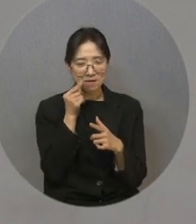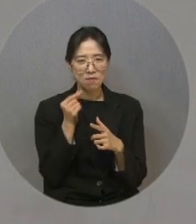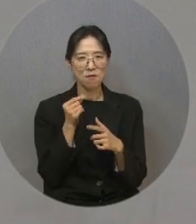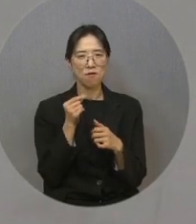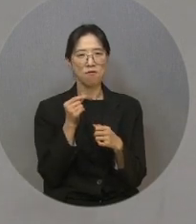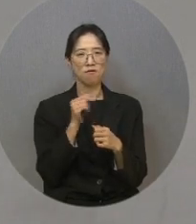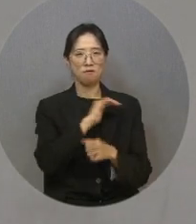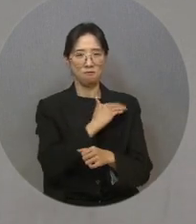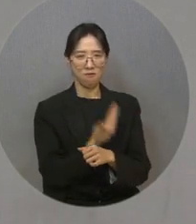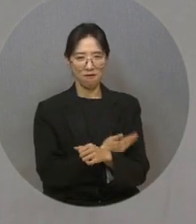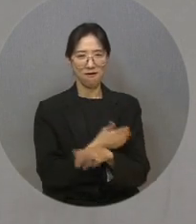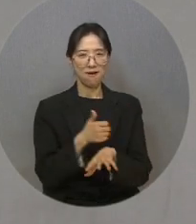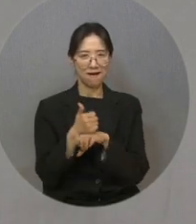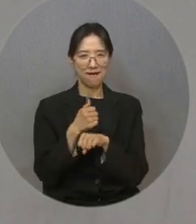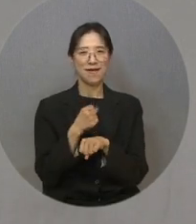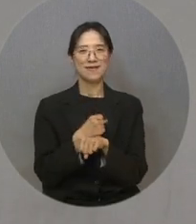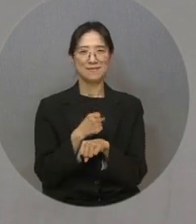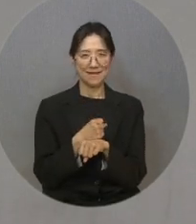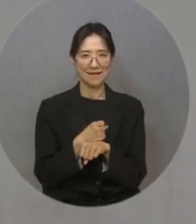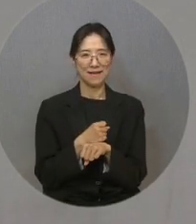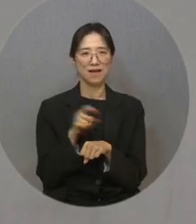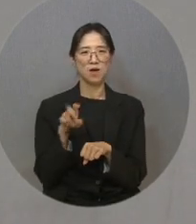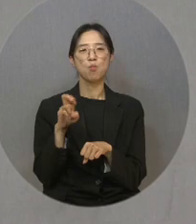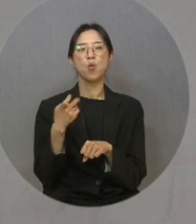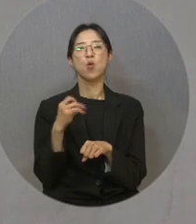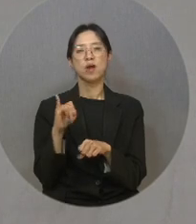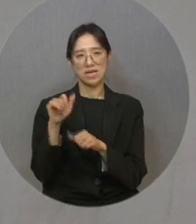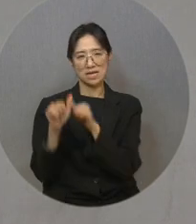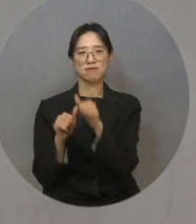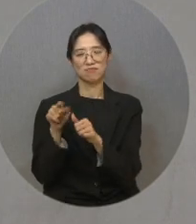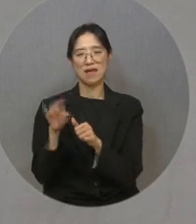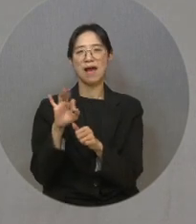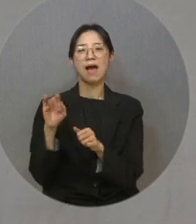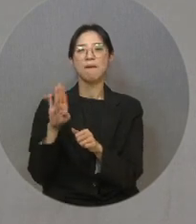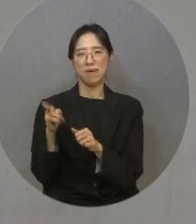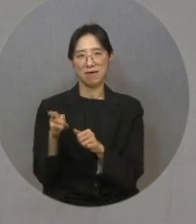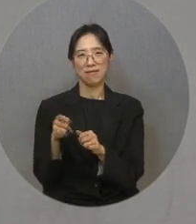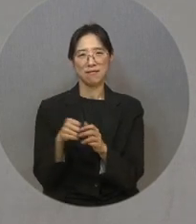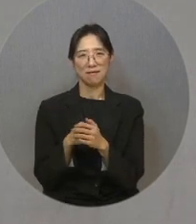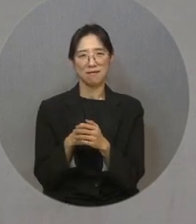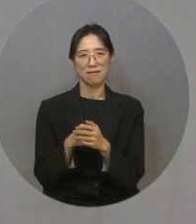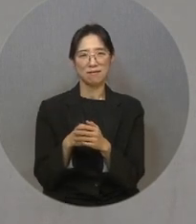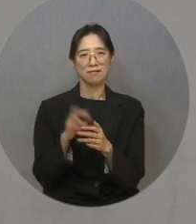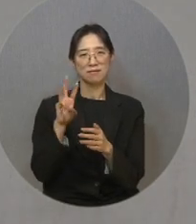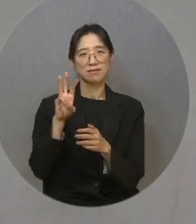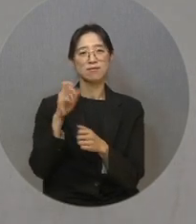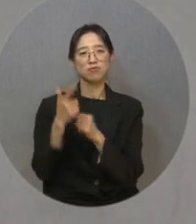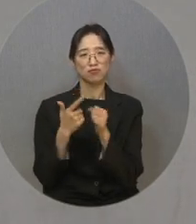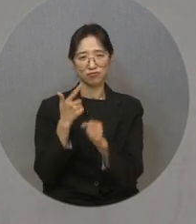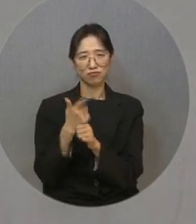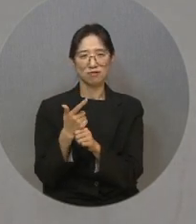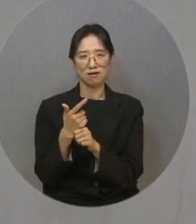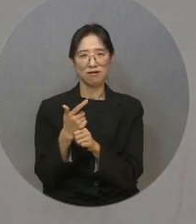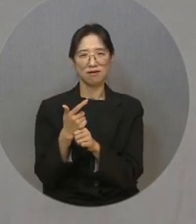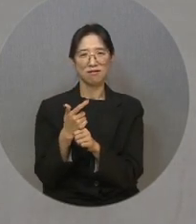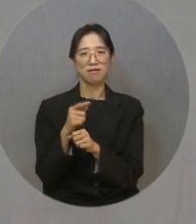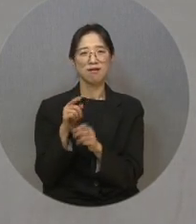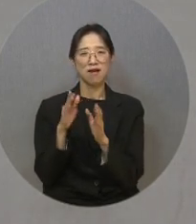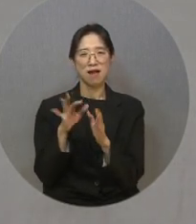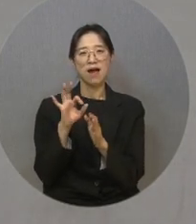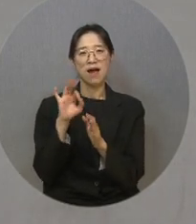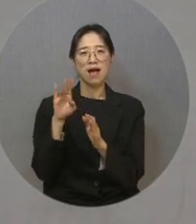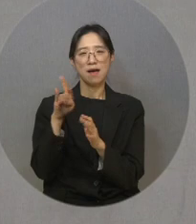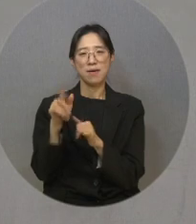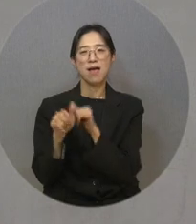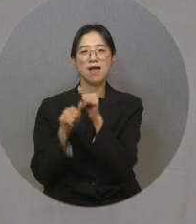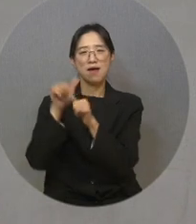다시 권력을 쥐겠다. 그게 모리 가문입니다. 그게 아베 가문이에요. 우리 36년 물러나면서 그 아베